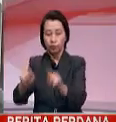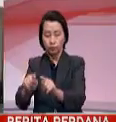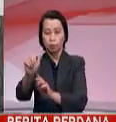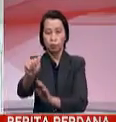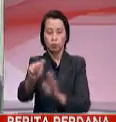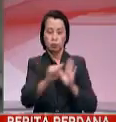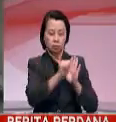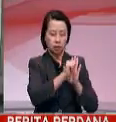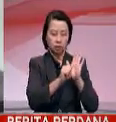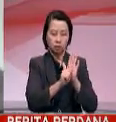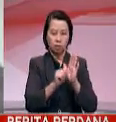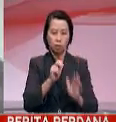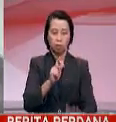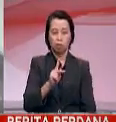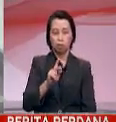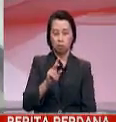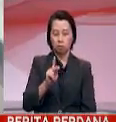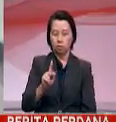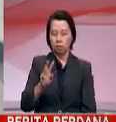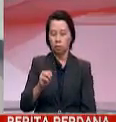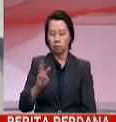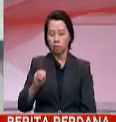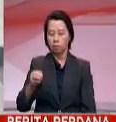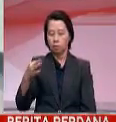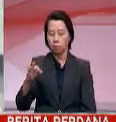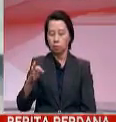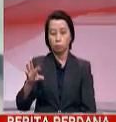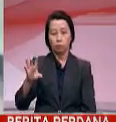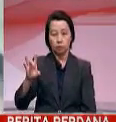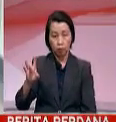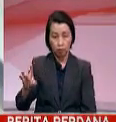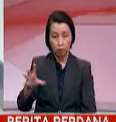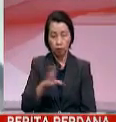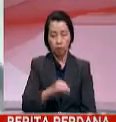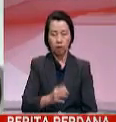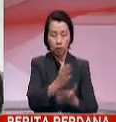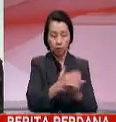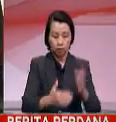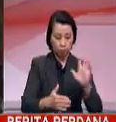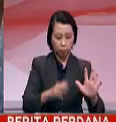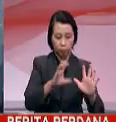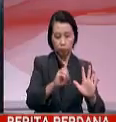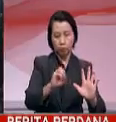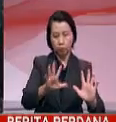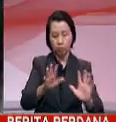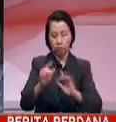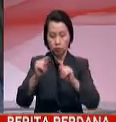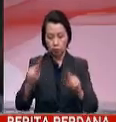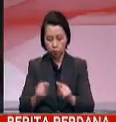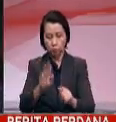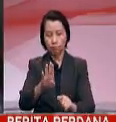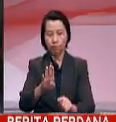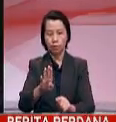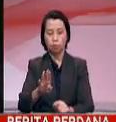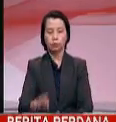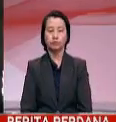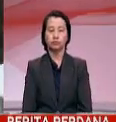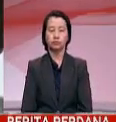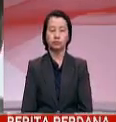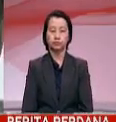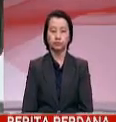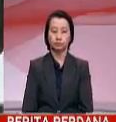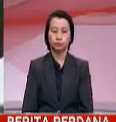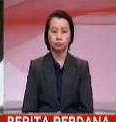233(1)A Akta Komunikasi dan Multimedia 1998 dan Seksyen 505(B) Kanun Kesiksaan.